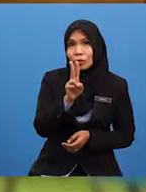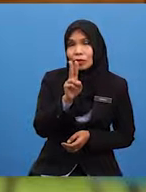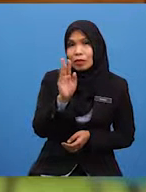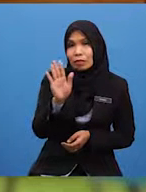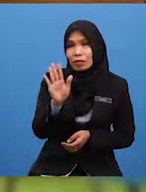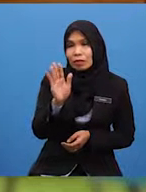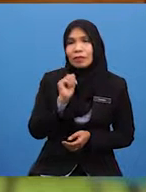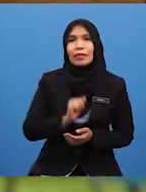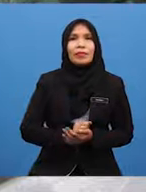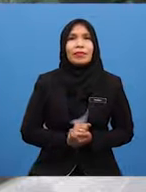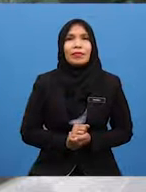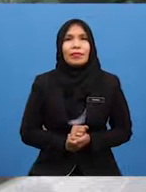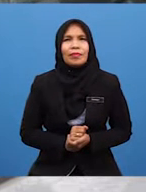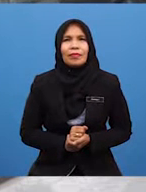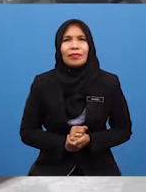1, 2, 5.